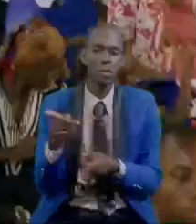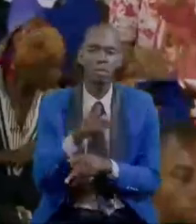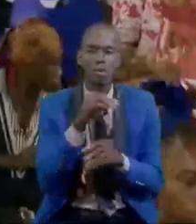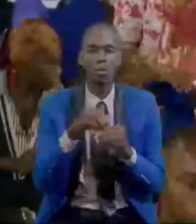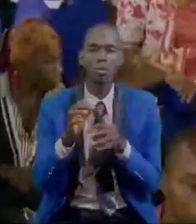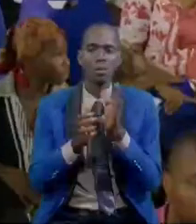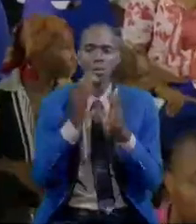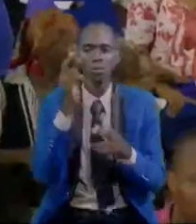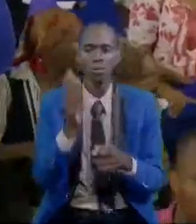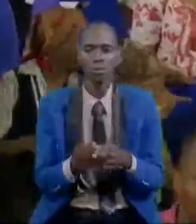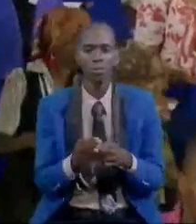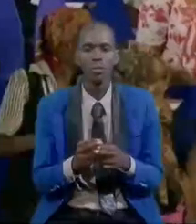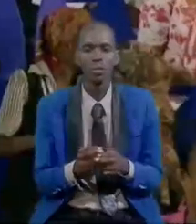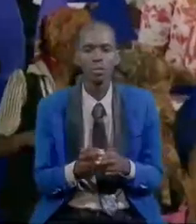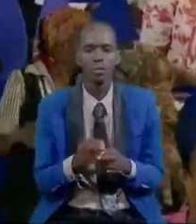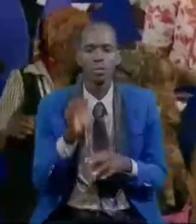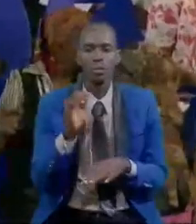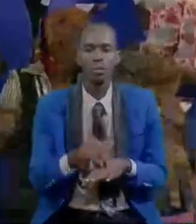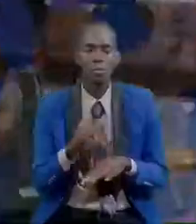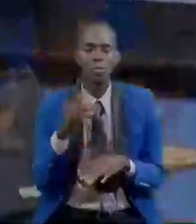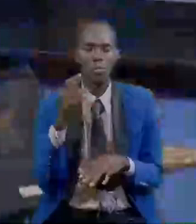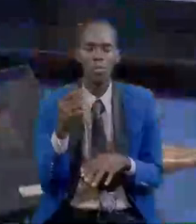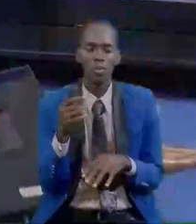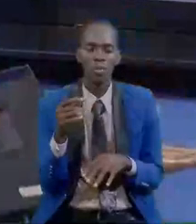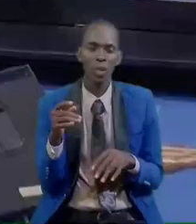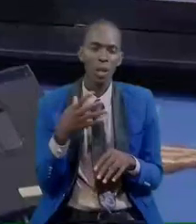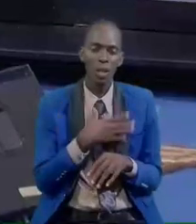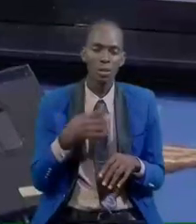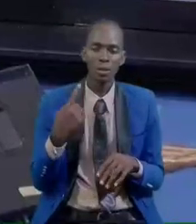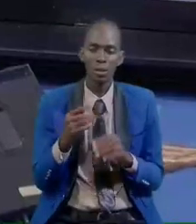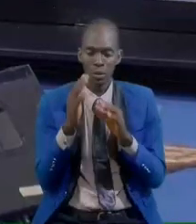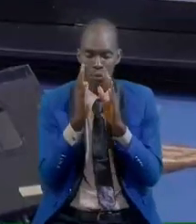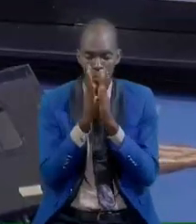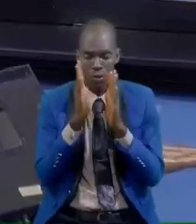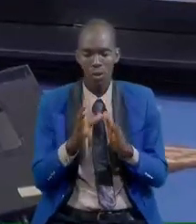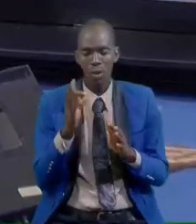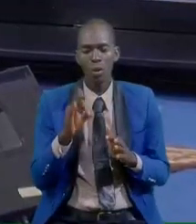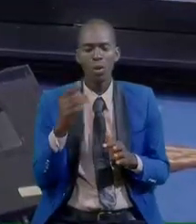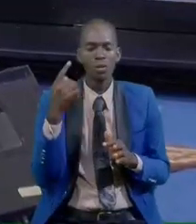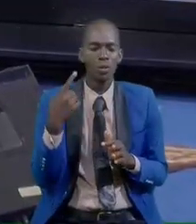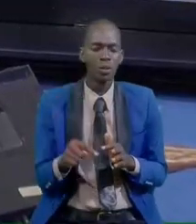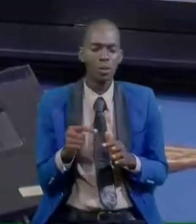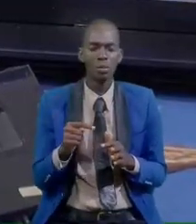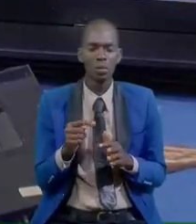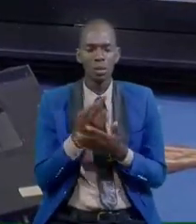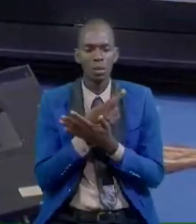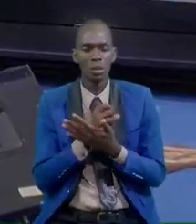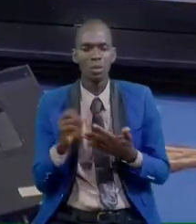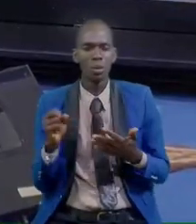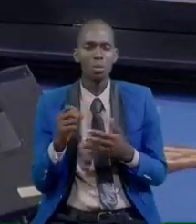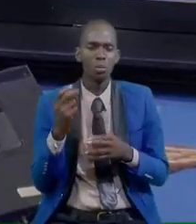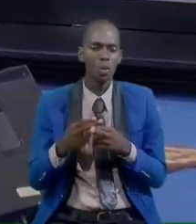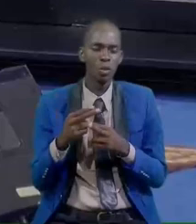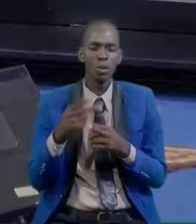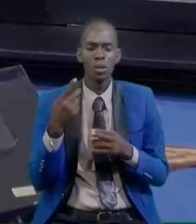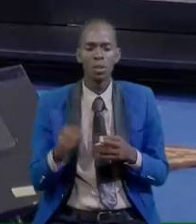Jésus. À la prière du juste, mentionnant le nom de Jésus, les liens de